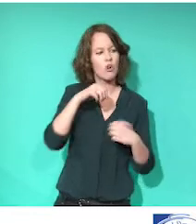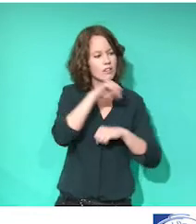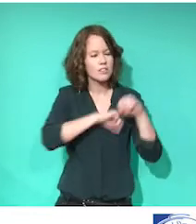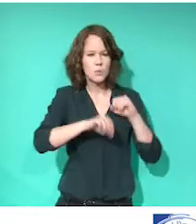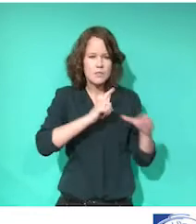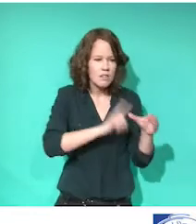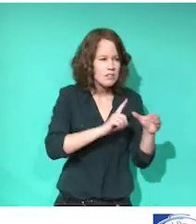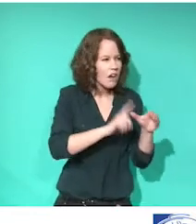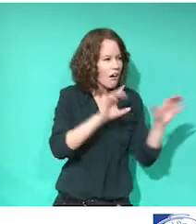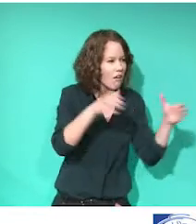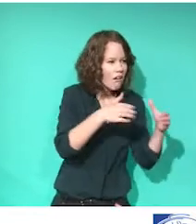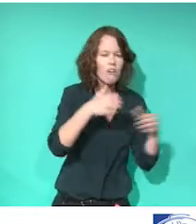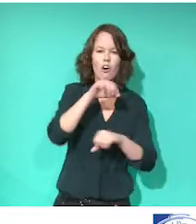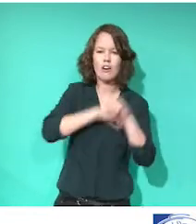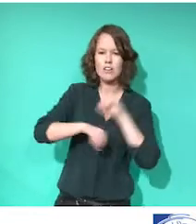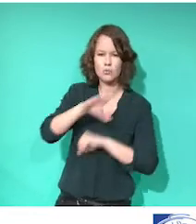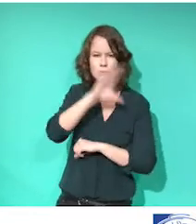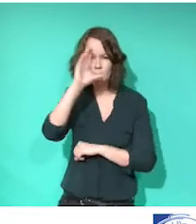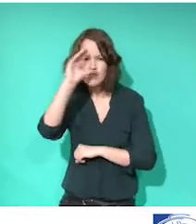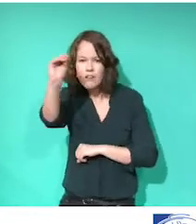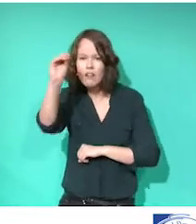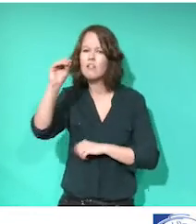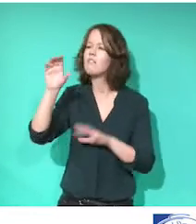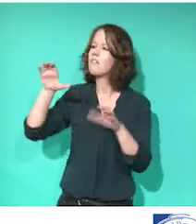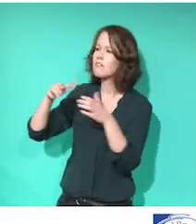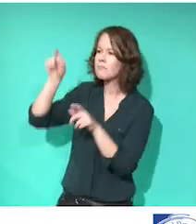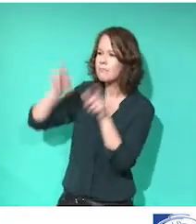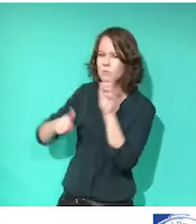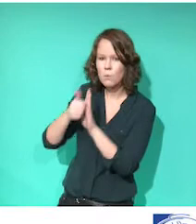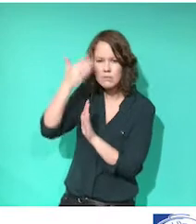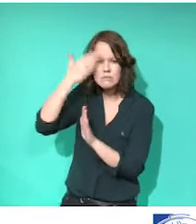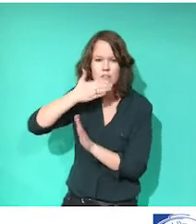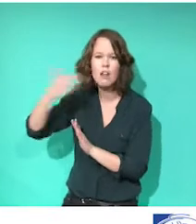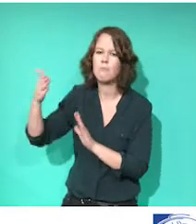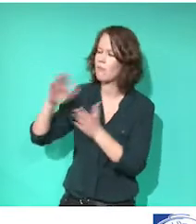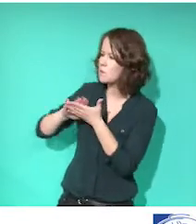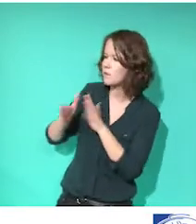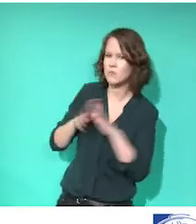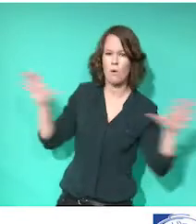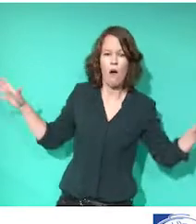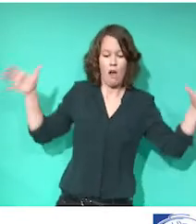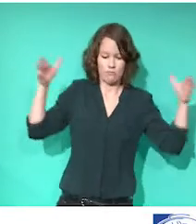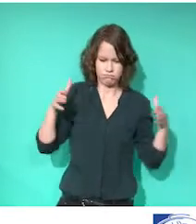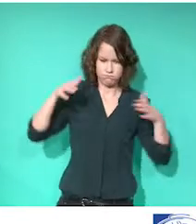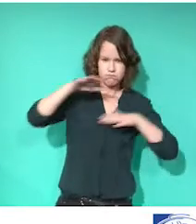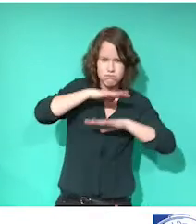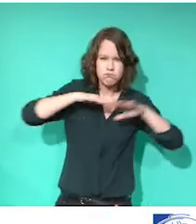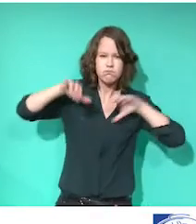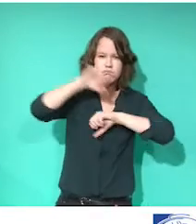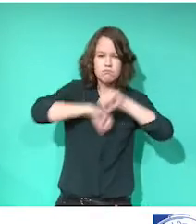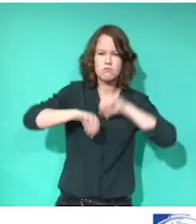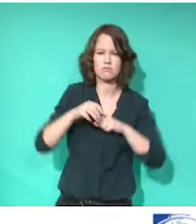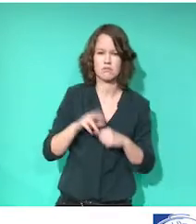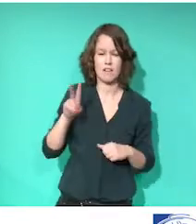organisations professionnelles, les associations, les personnalités. Et je suis très heureuse de revenir parce que quand même je crois